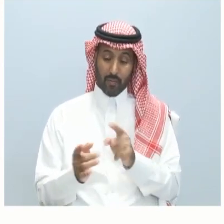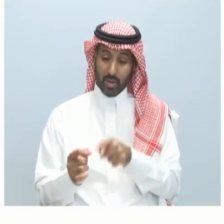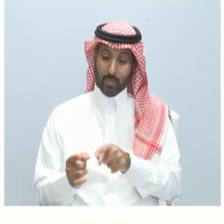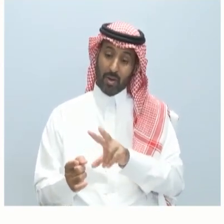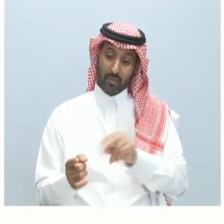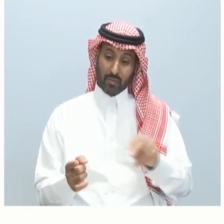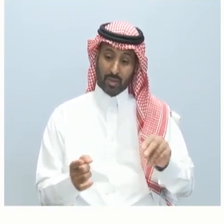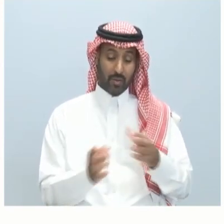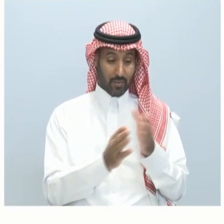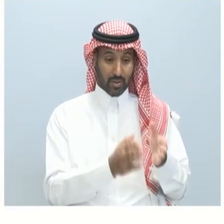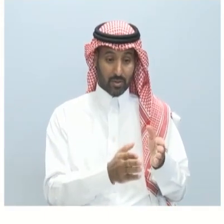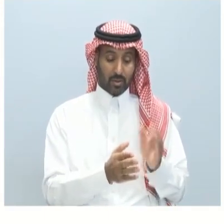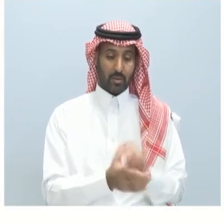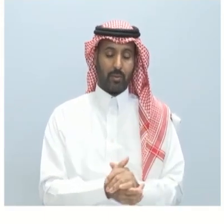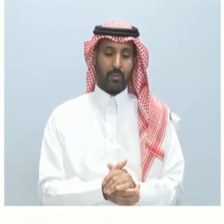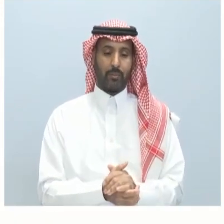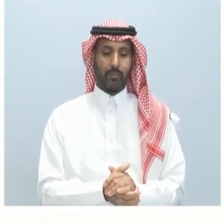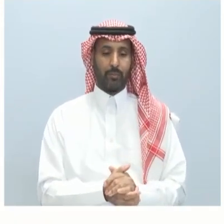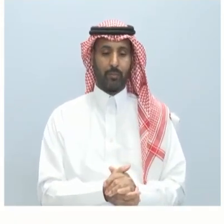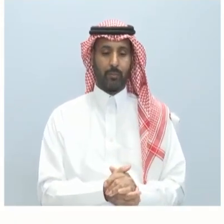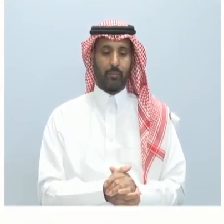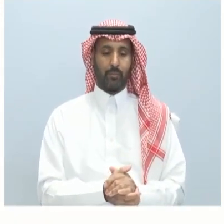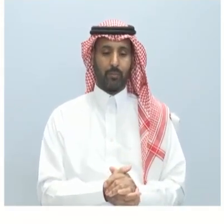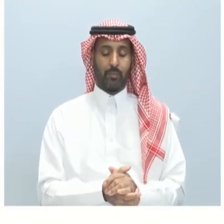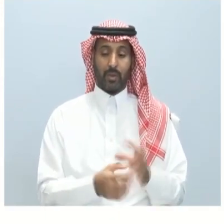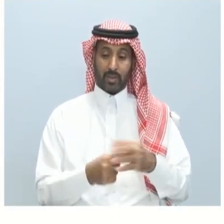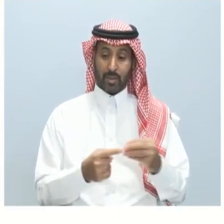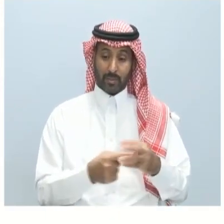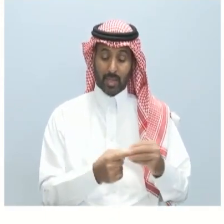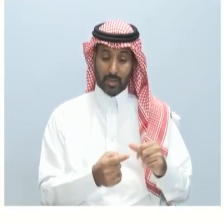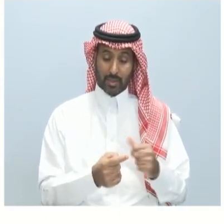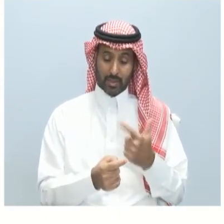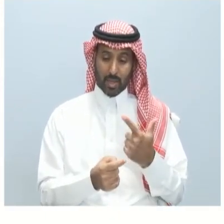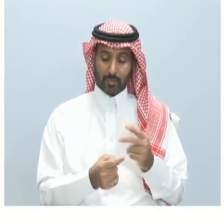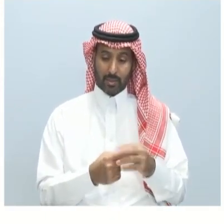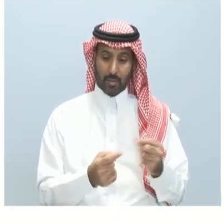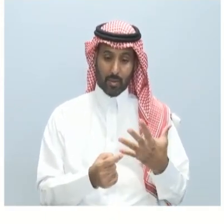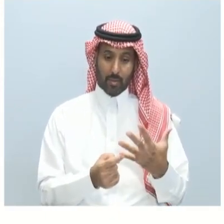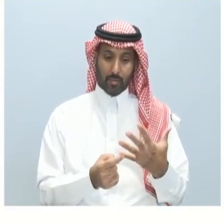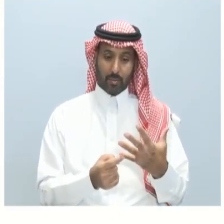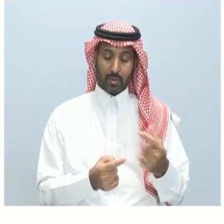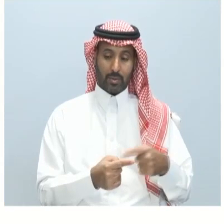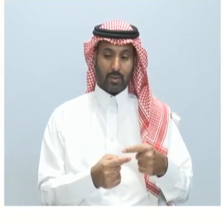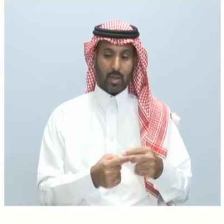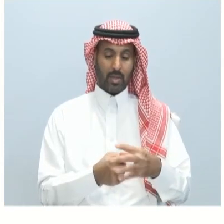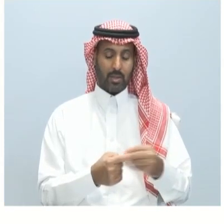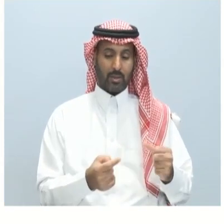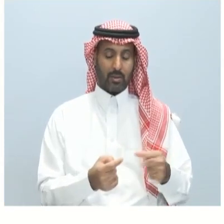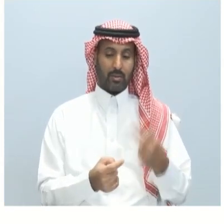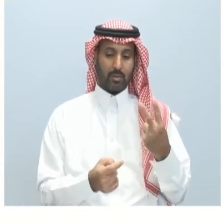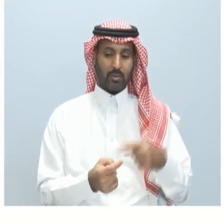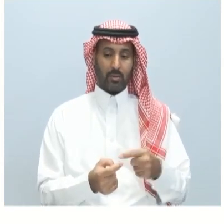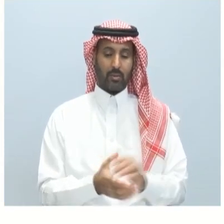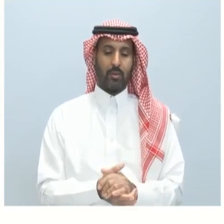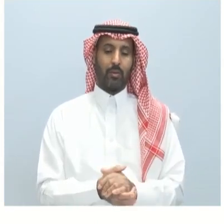الايسر لنرى ذلك اذا اذا قمنا بالتعويض عن الف بسالب س في الطرف الايمن يصبح سالب